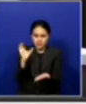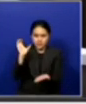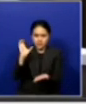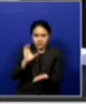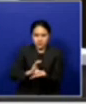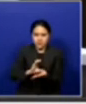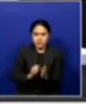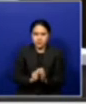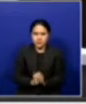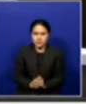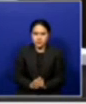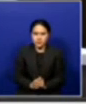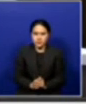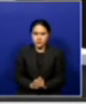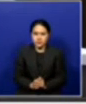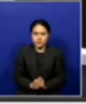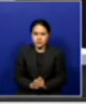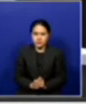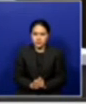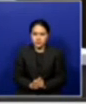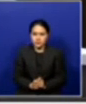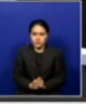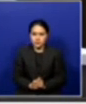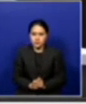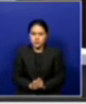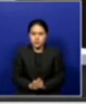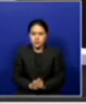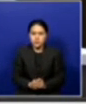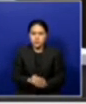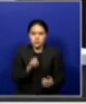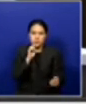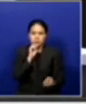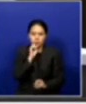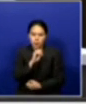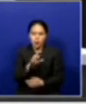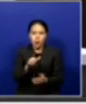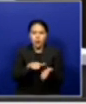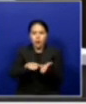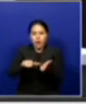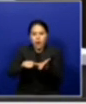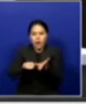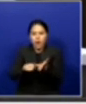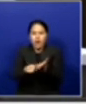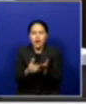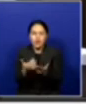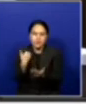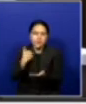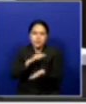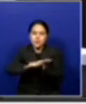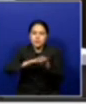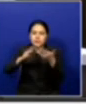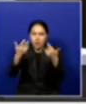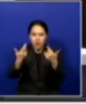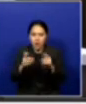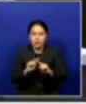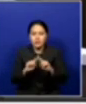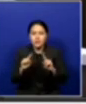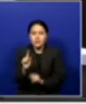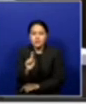ณ์สบายครับท่านก็บอกว่าสอดคล้องเพราะท่านไปแก้ไขไว้รอรับเพราะฉะนั้นลักษณะแบ